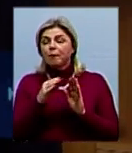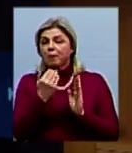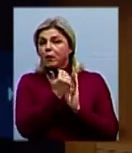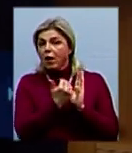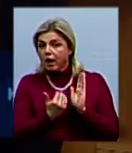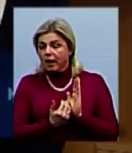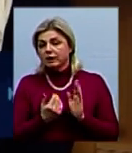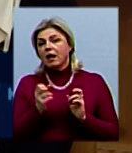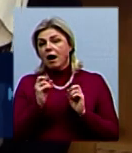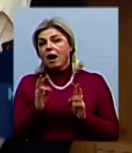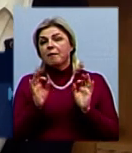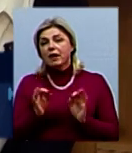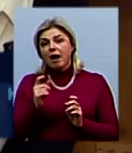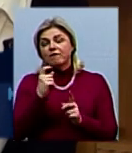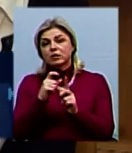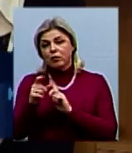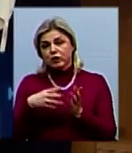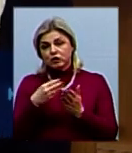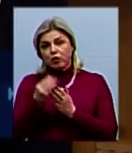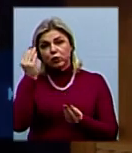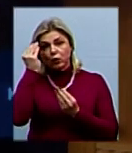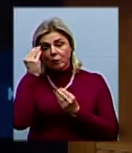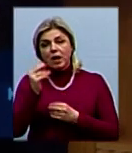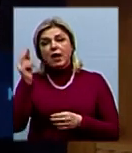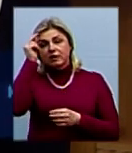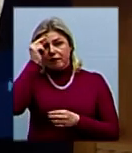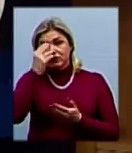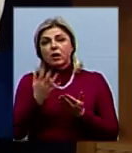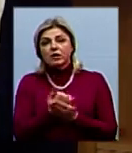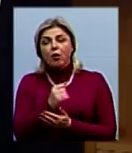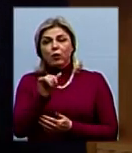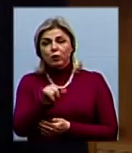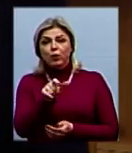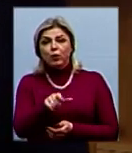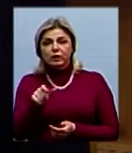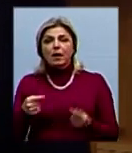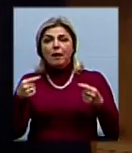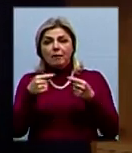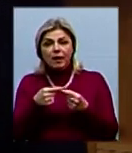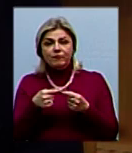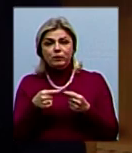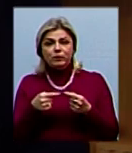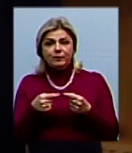ось як правильно висловлювати свою думку. Вона навчає знаходити людей певні точки